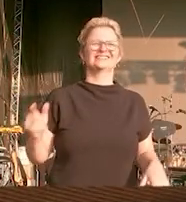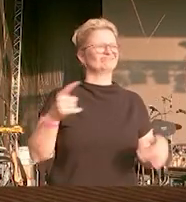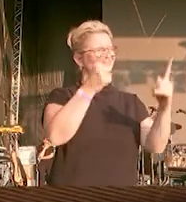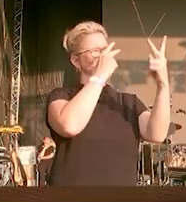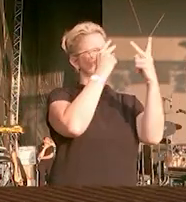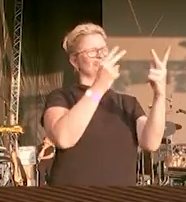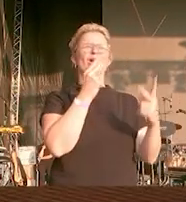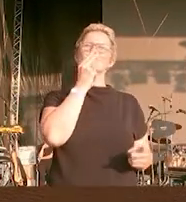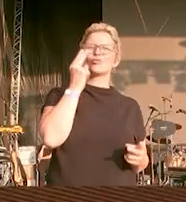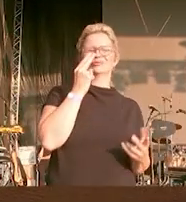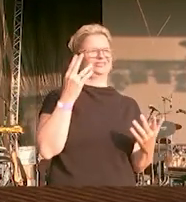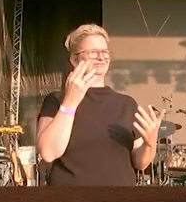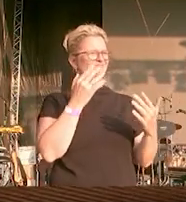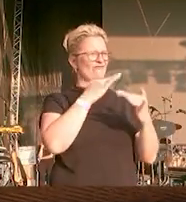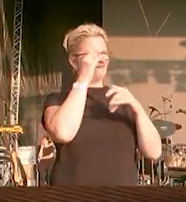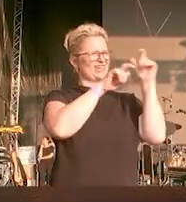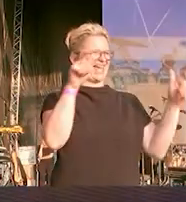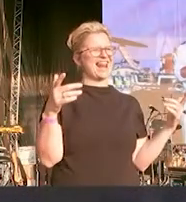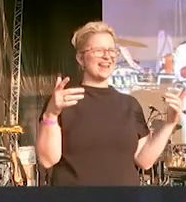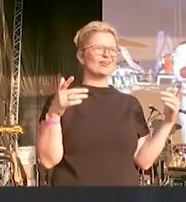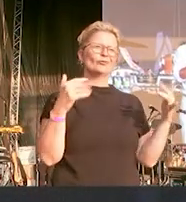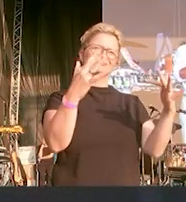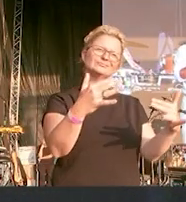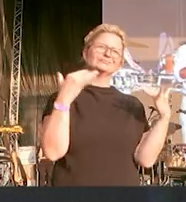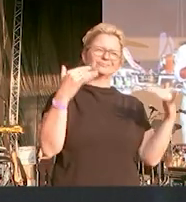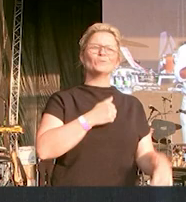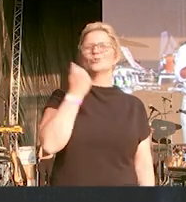bunt, wir sind viele und ihr macht mir Mut.